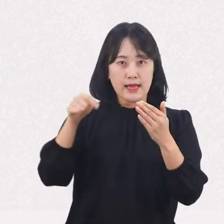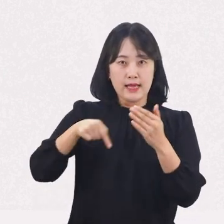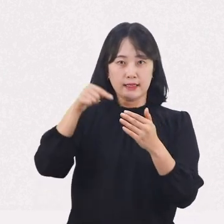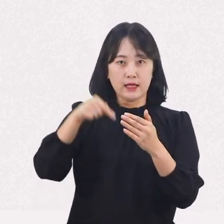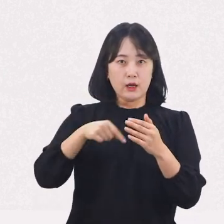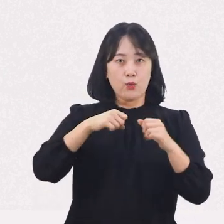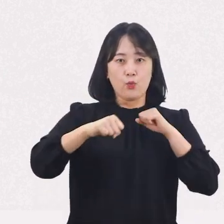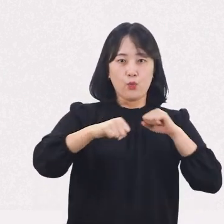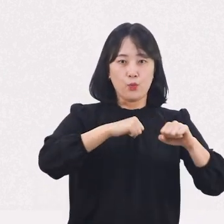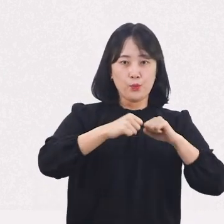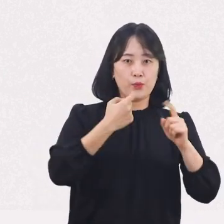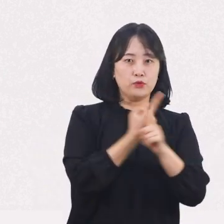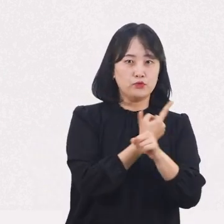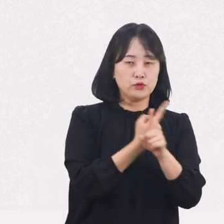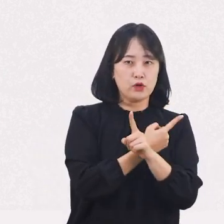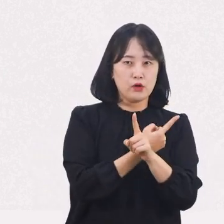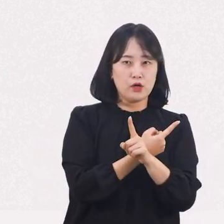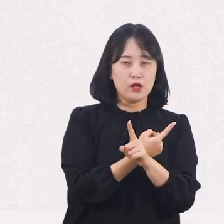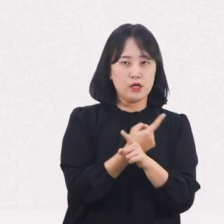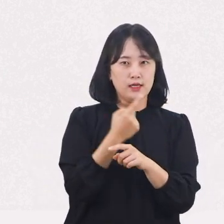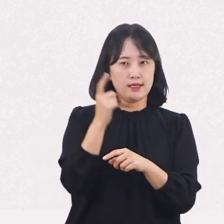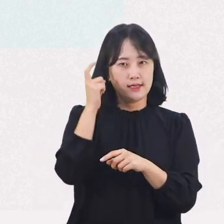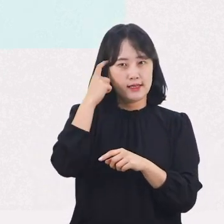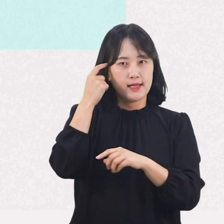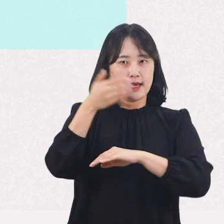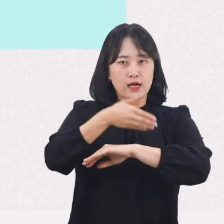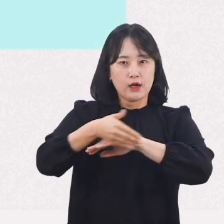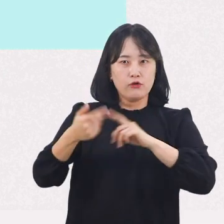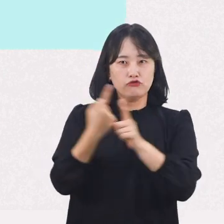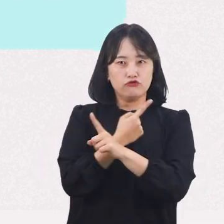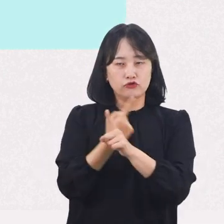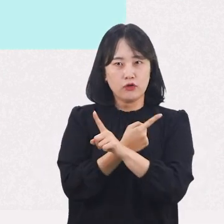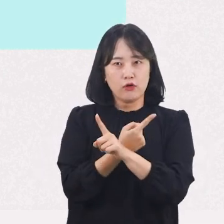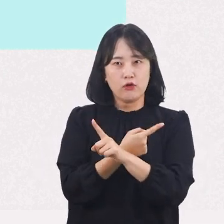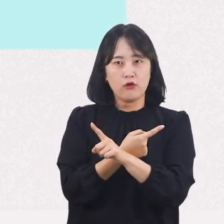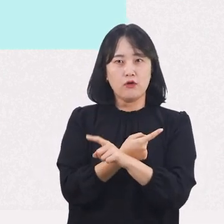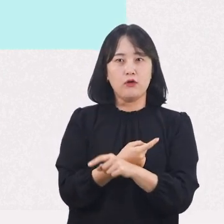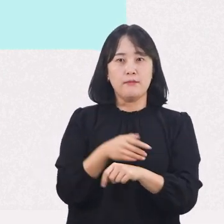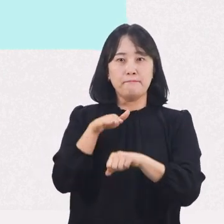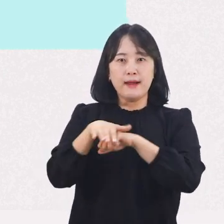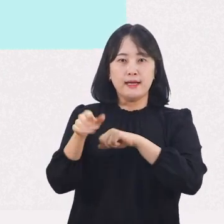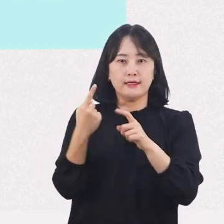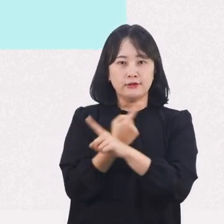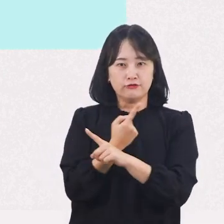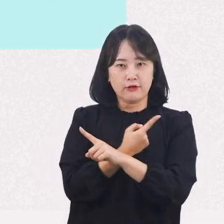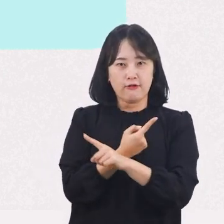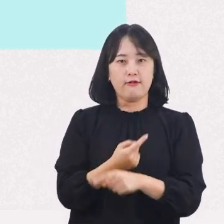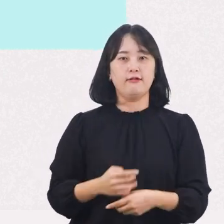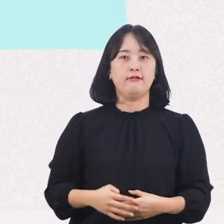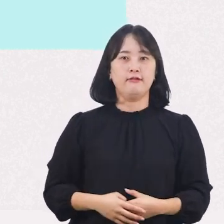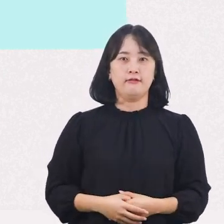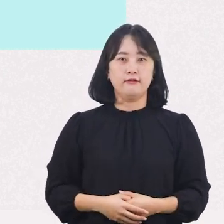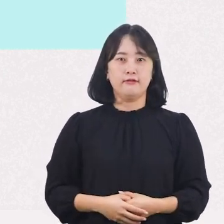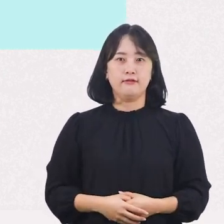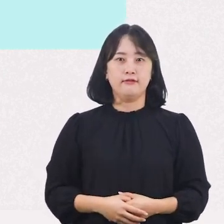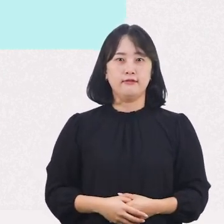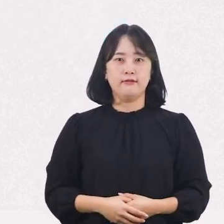활동의 수정, 교수 전략의 수정, 교수 매체의 수정으로 나누어 살펴볼 수 있습니다.